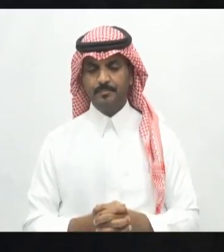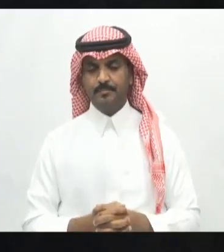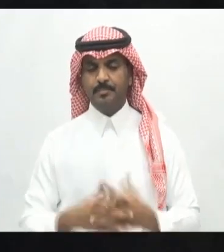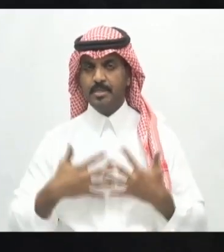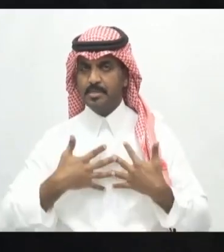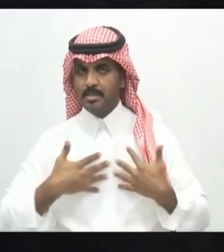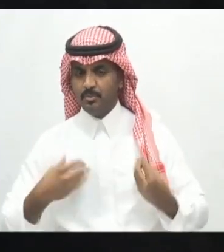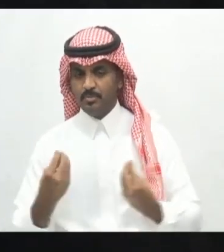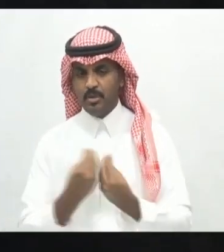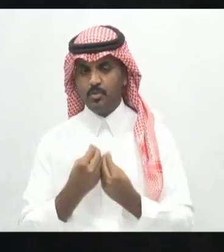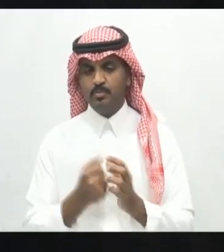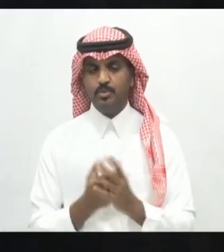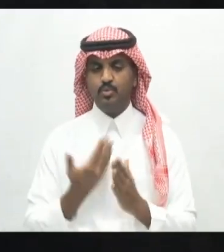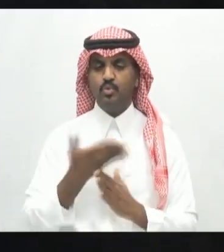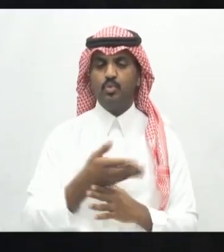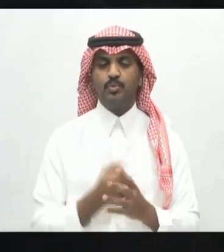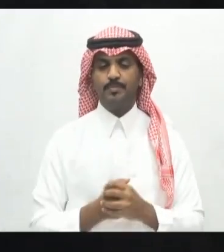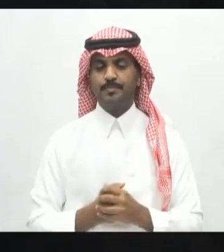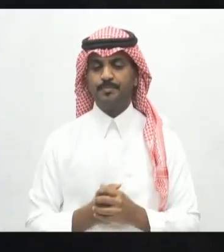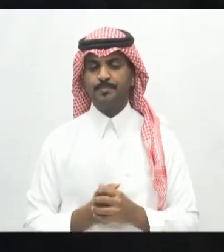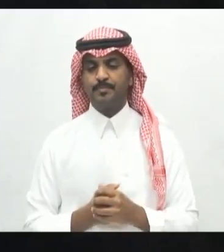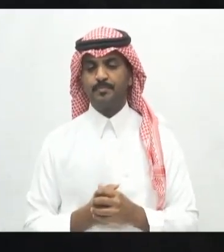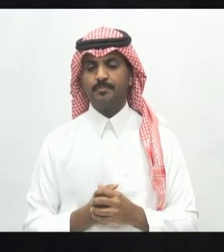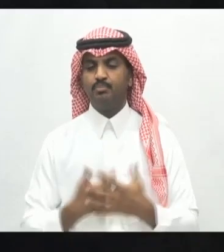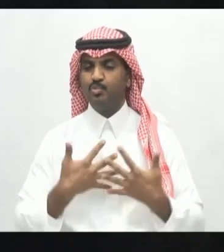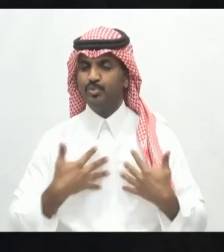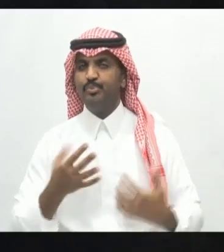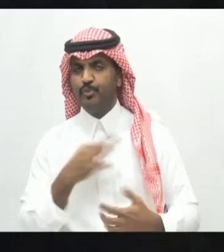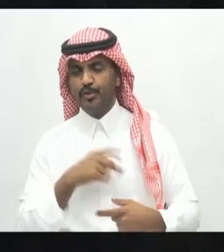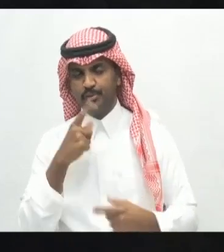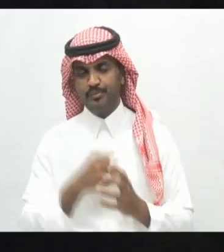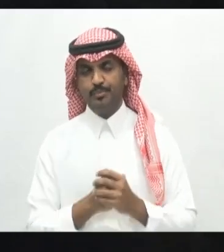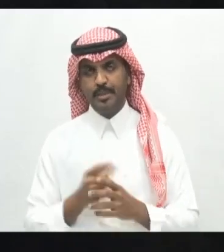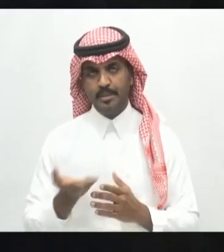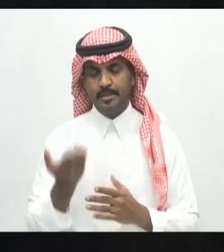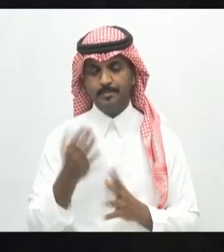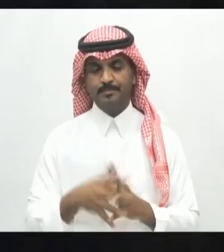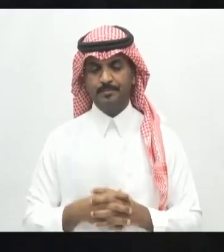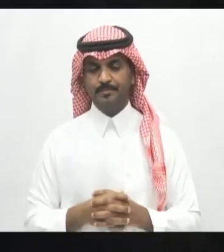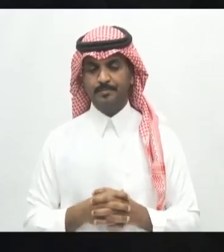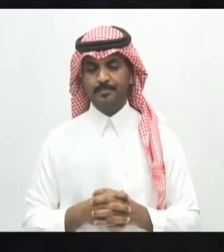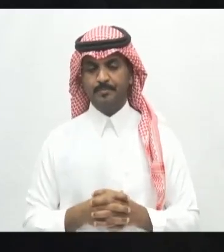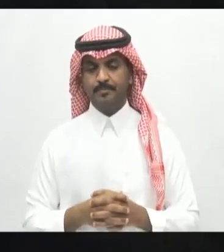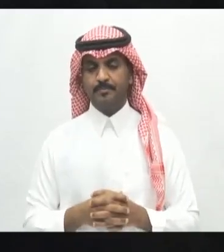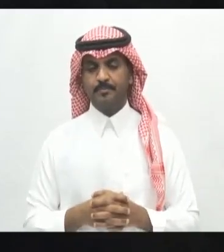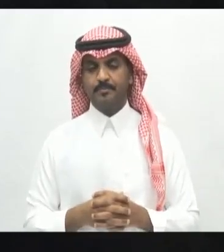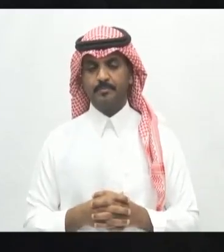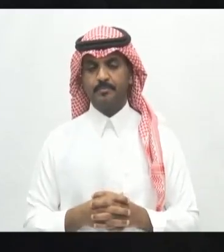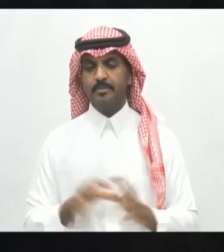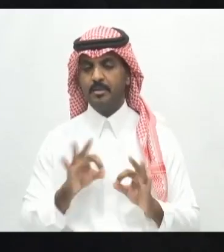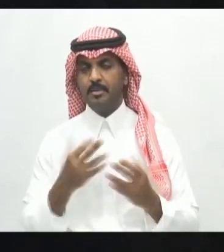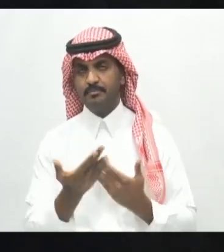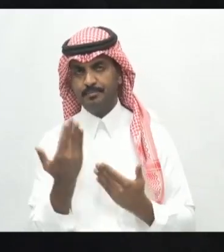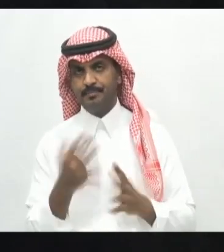واياكم بالدخول في جو هذا الدرس الممتع المفيد النافع باذن الله تعالى مع هذا المدخل الذي من